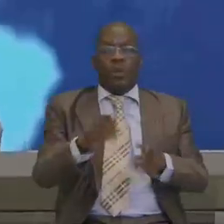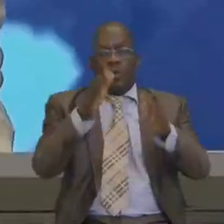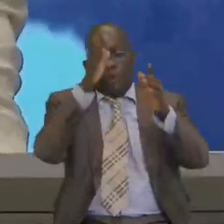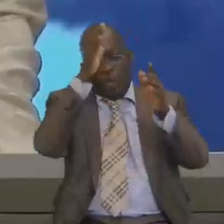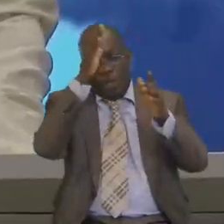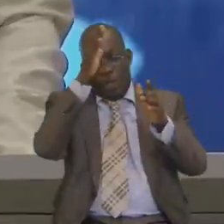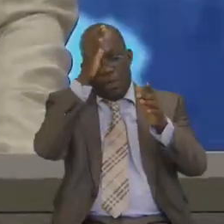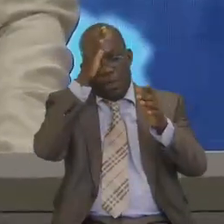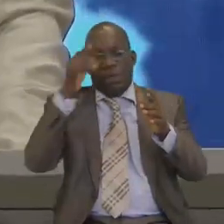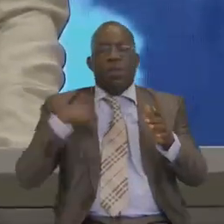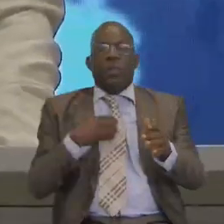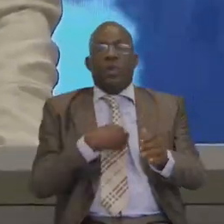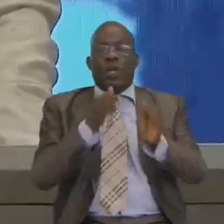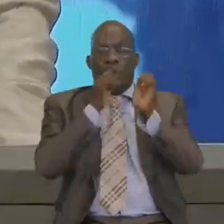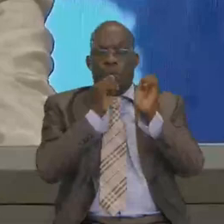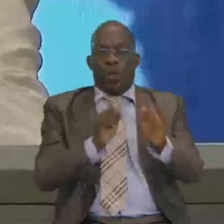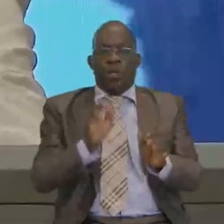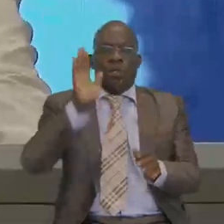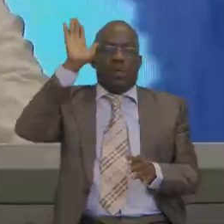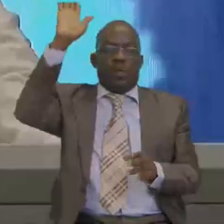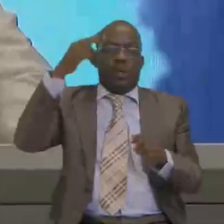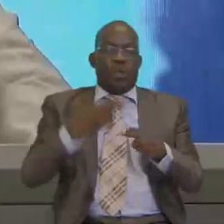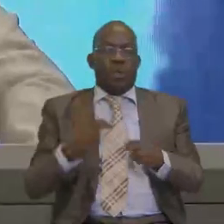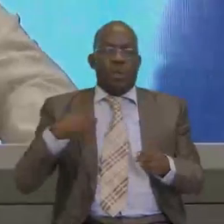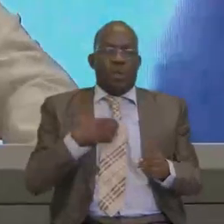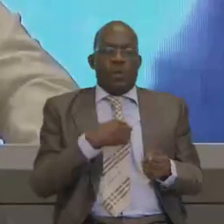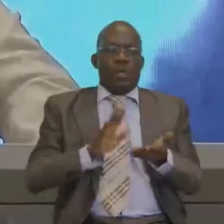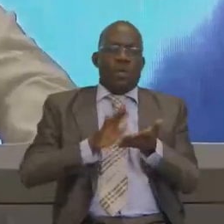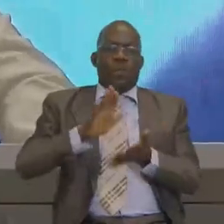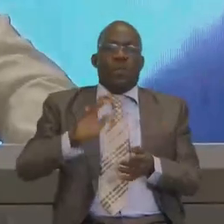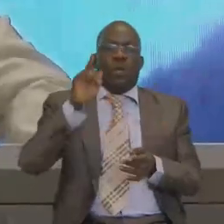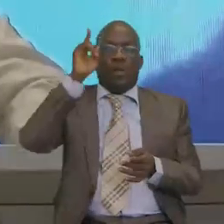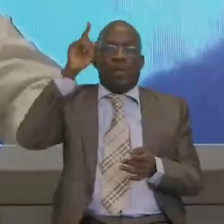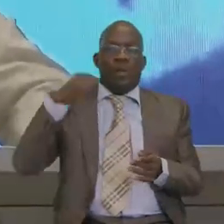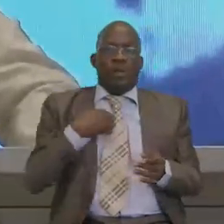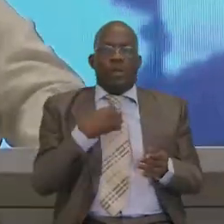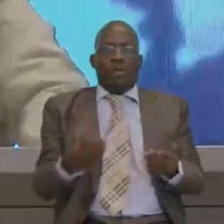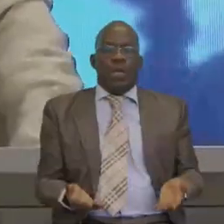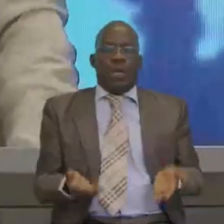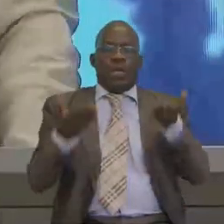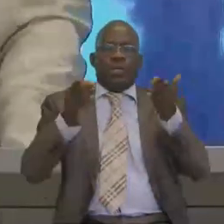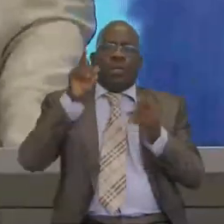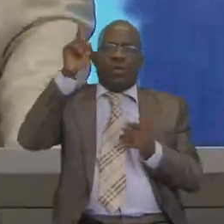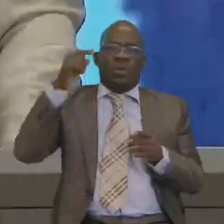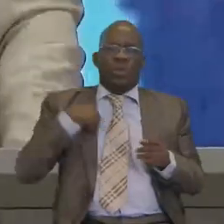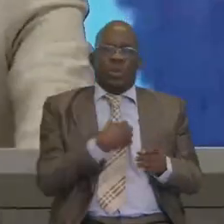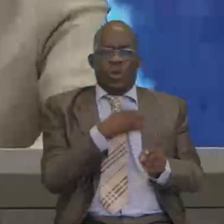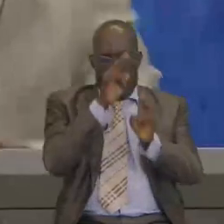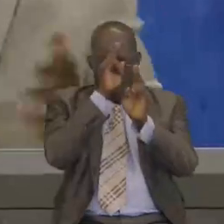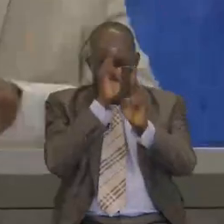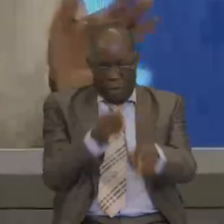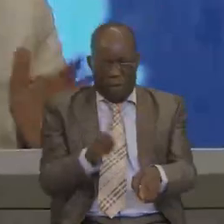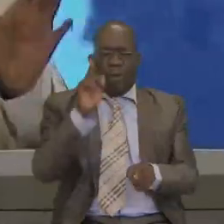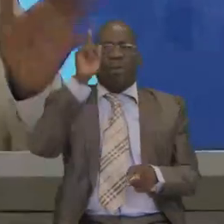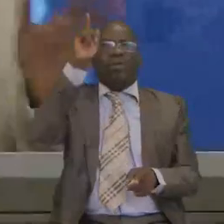Père, nous bénissons ton nom, nous te glorifions, nous t'exaltons, nous